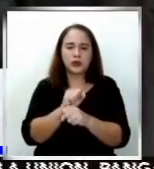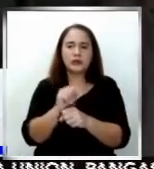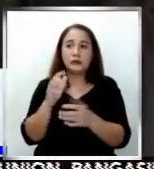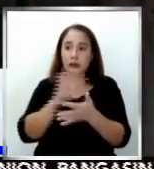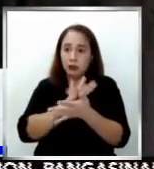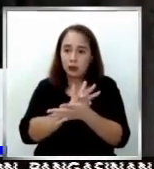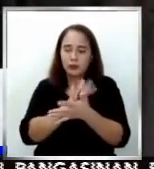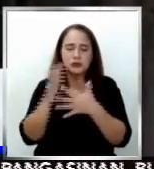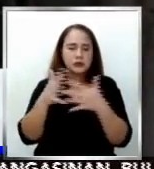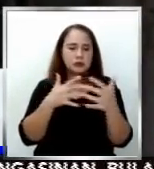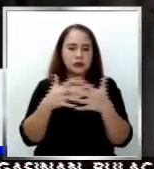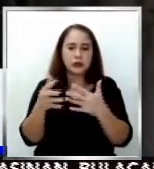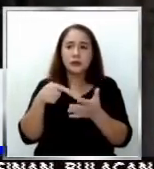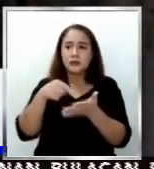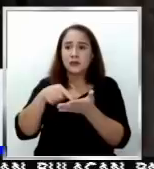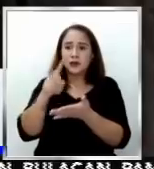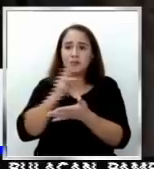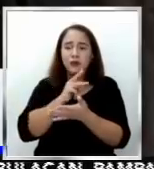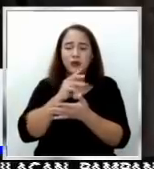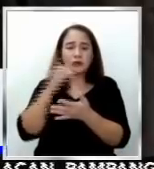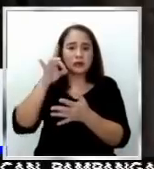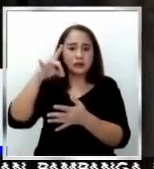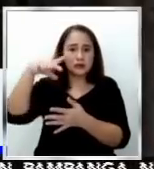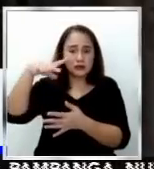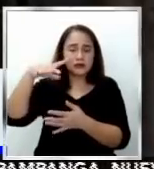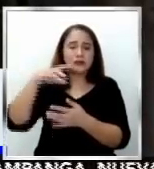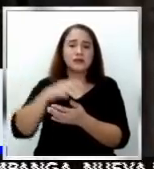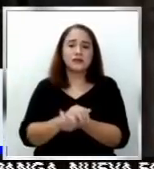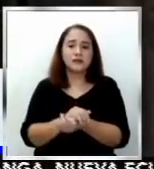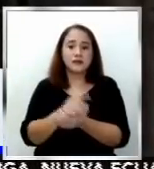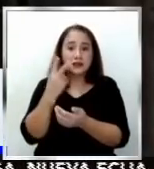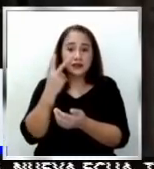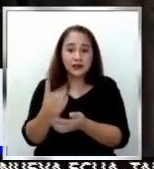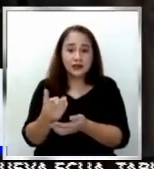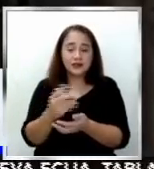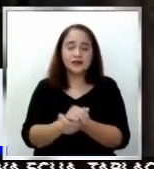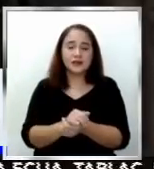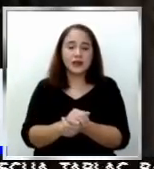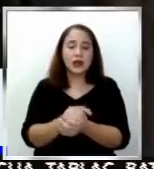nababayad po ng tubig, ilaw. Diba?